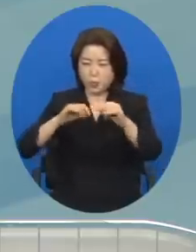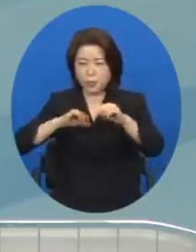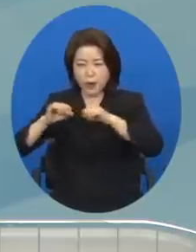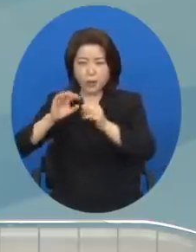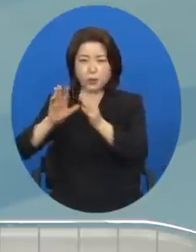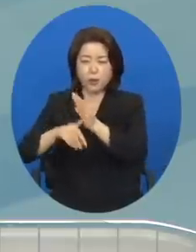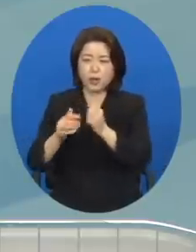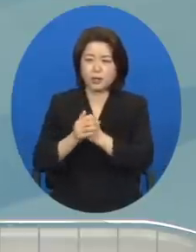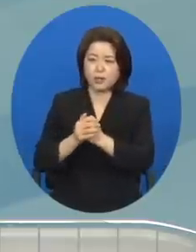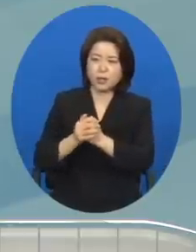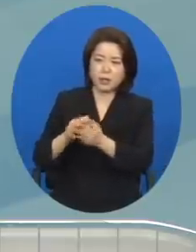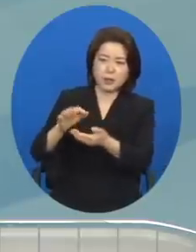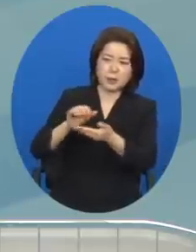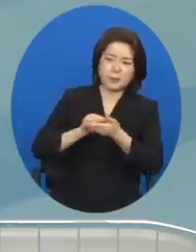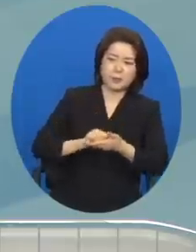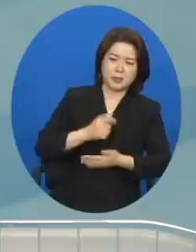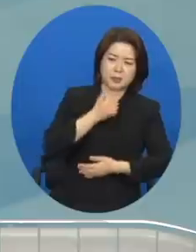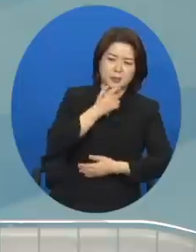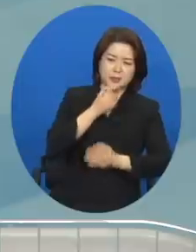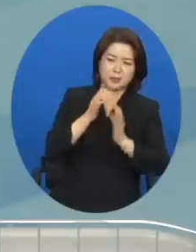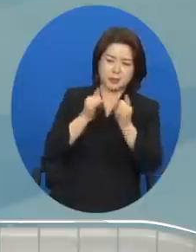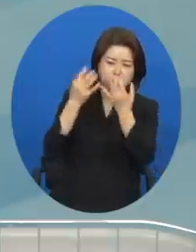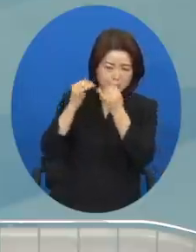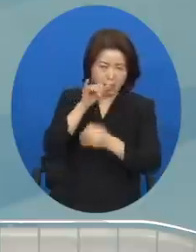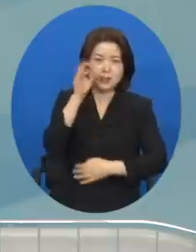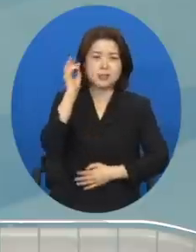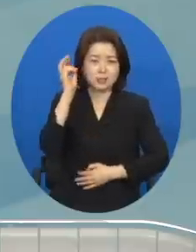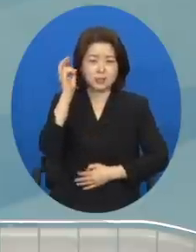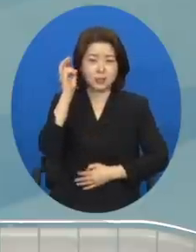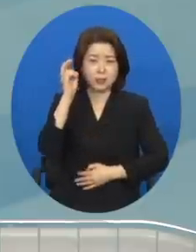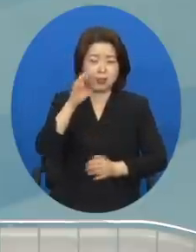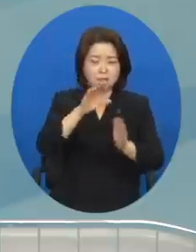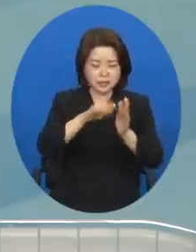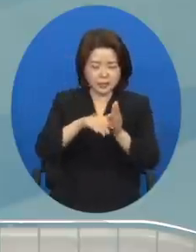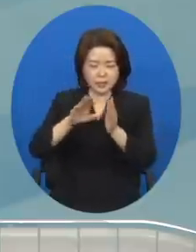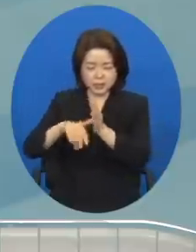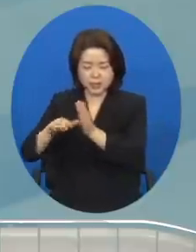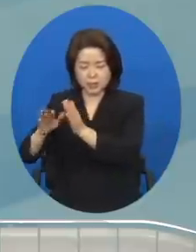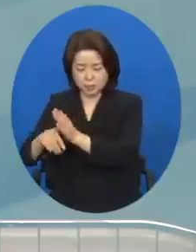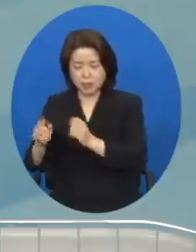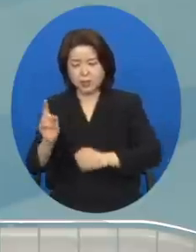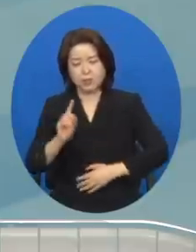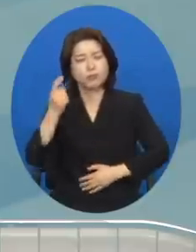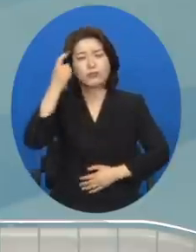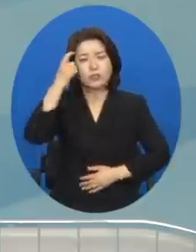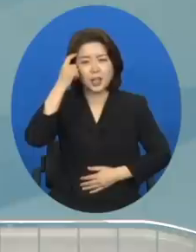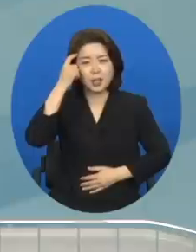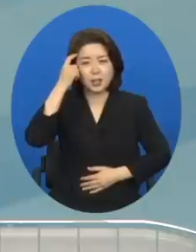받아들일 수 없는 사람 얼마나 많았겠습니까? 그때마다 그들은 무슨 생각했을까요?